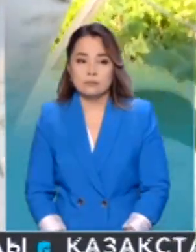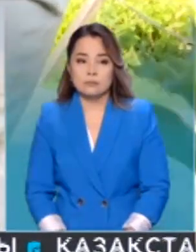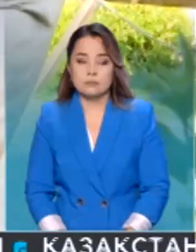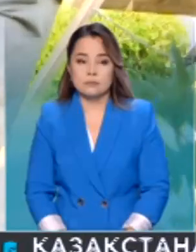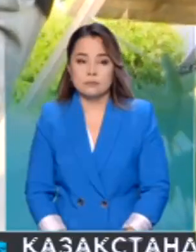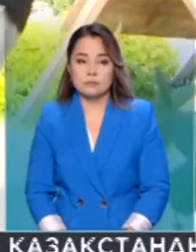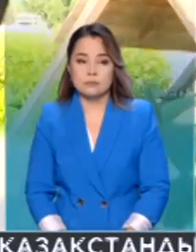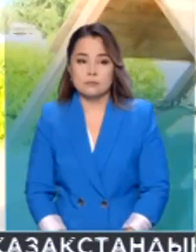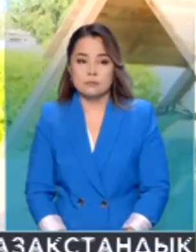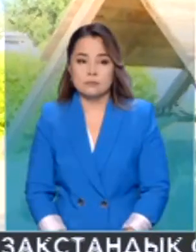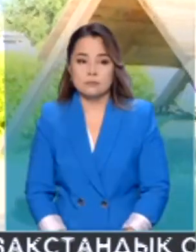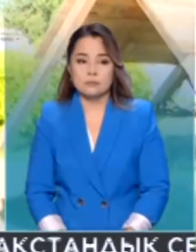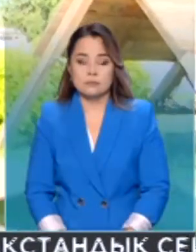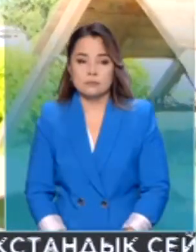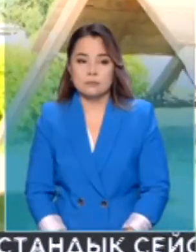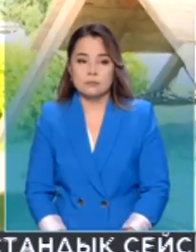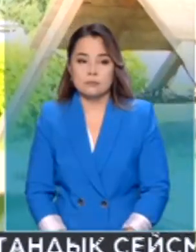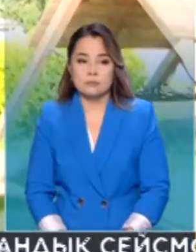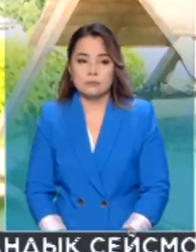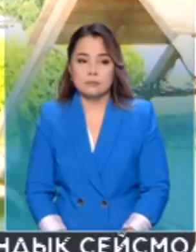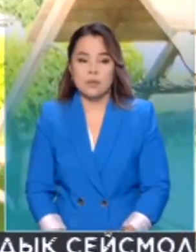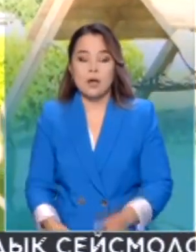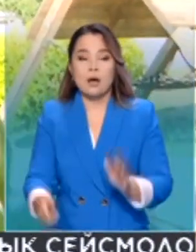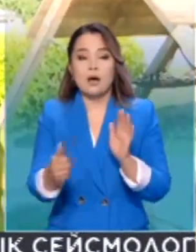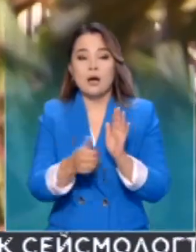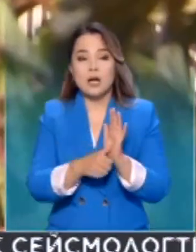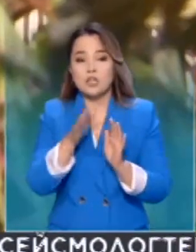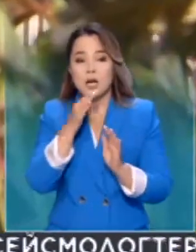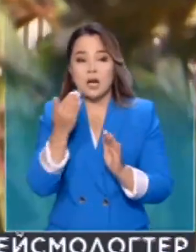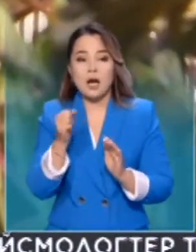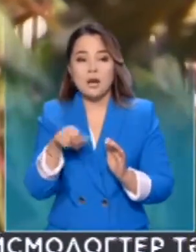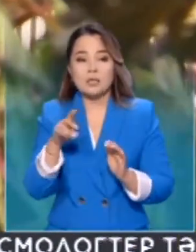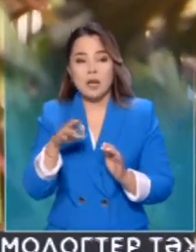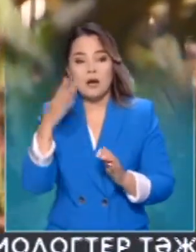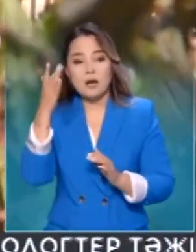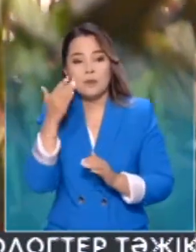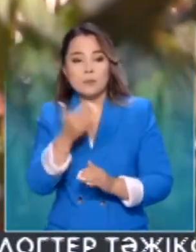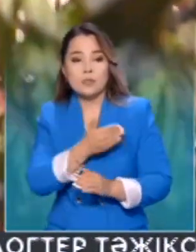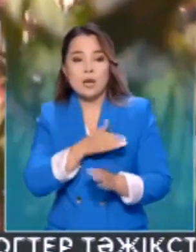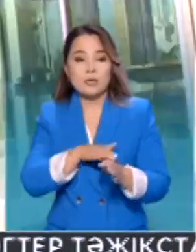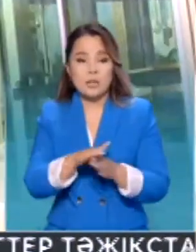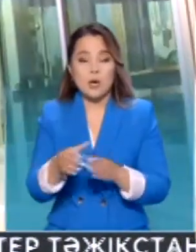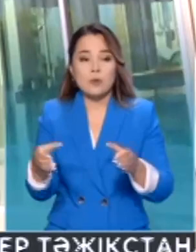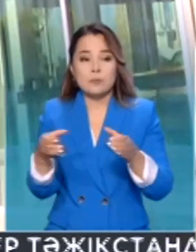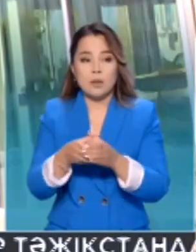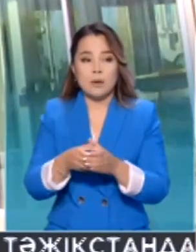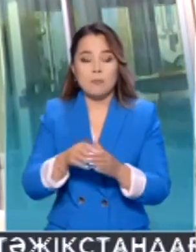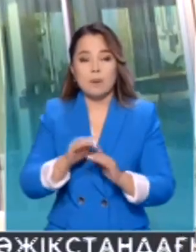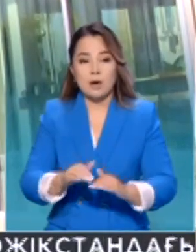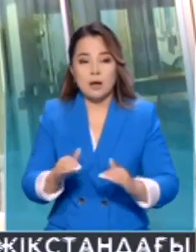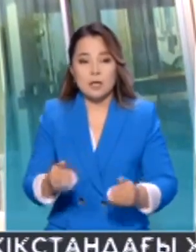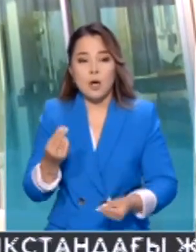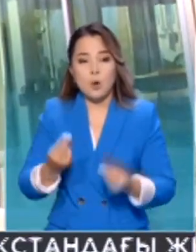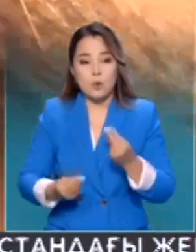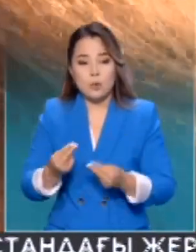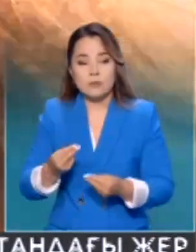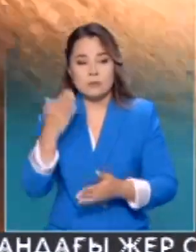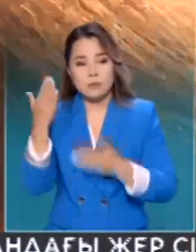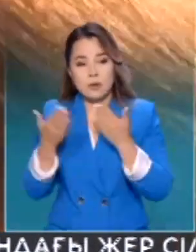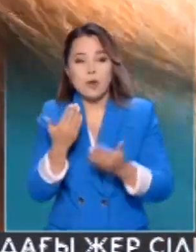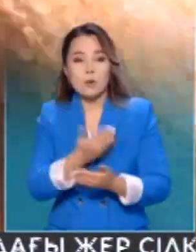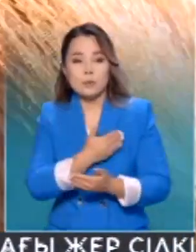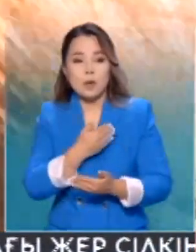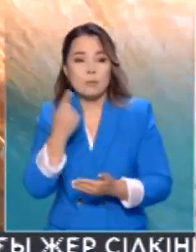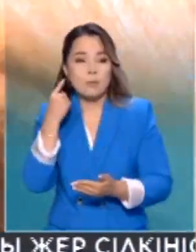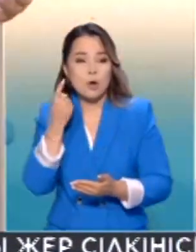О, жарайсың қызы. 6 жасар Аделияның арман асқақ. Соның бірі өзі қатарлас балалармен асыр салып бір ойнау. Алайда